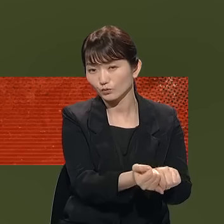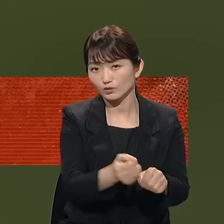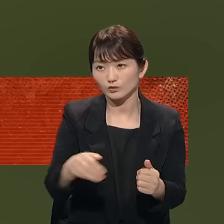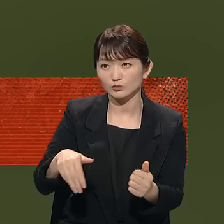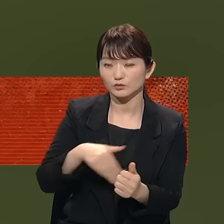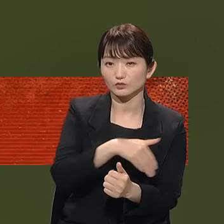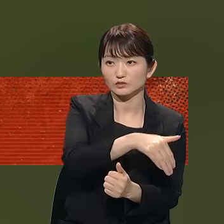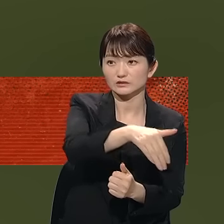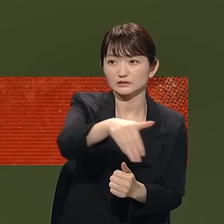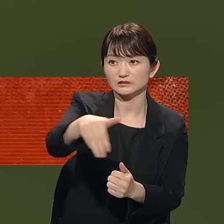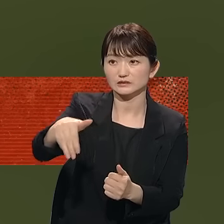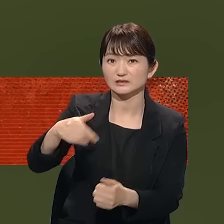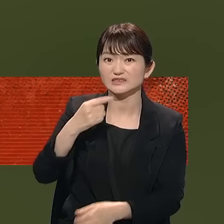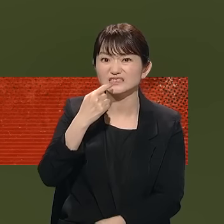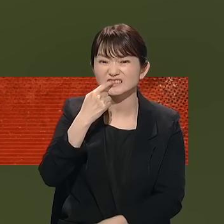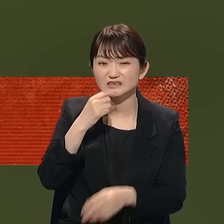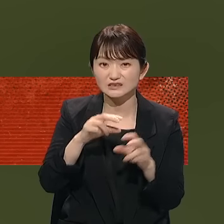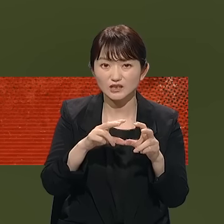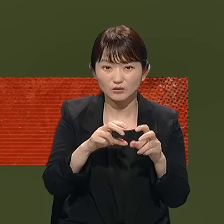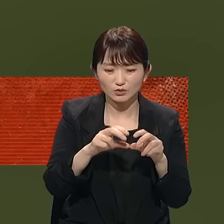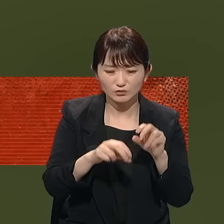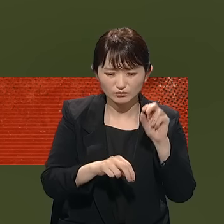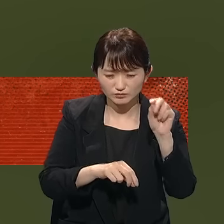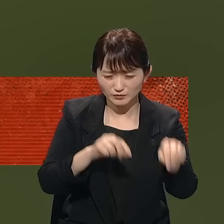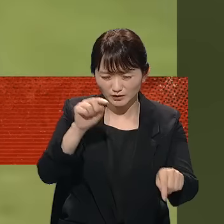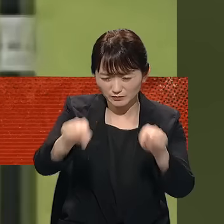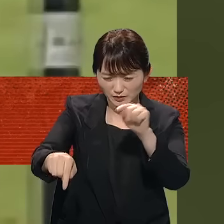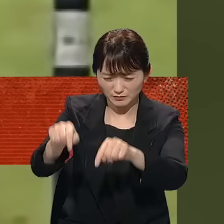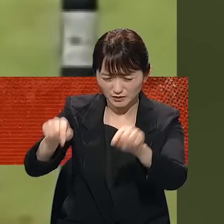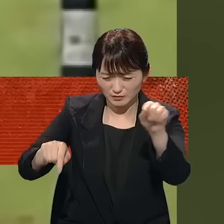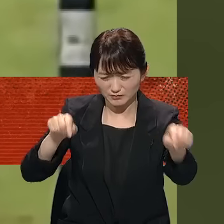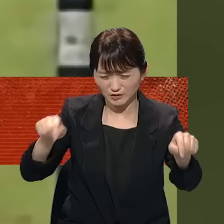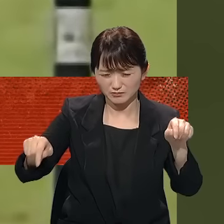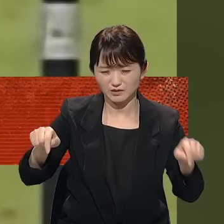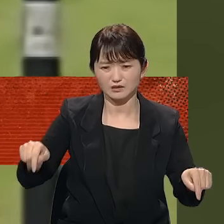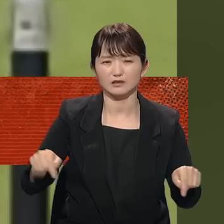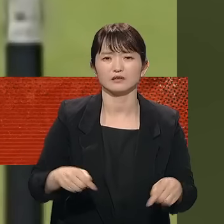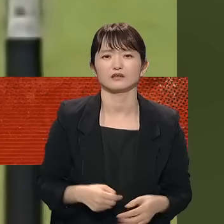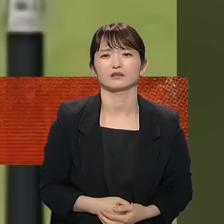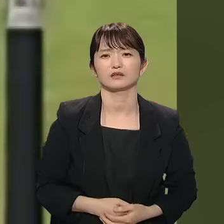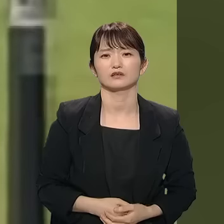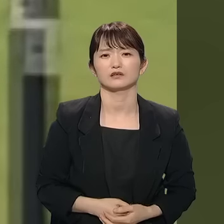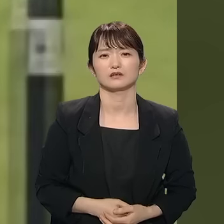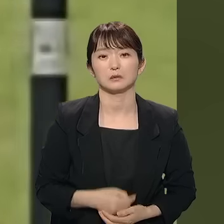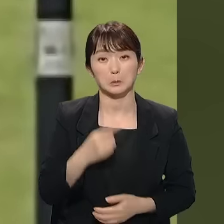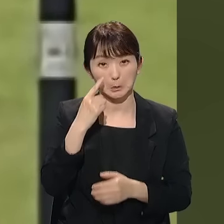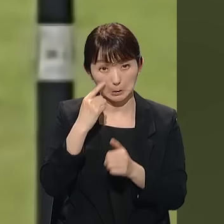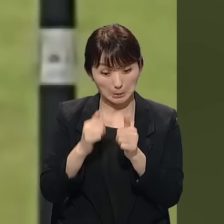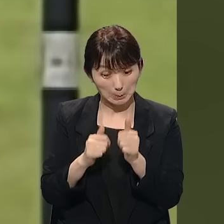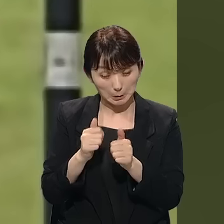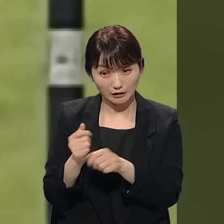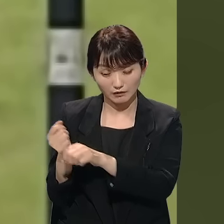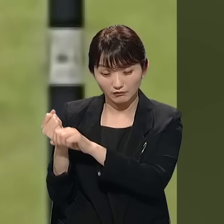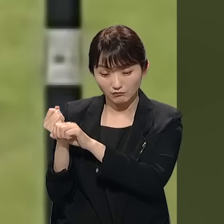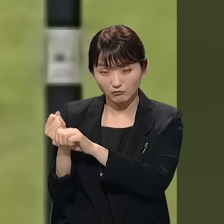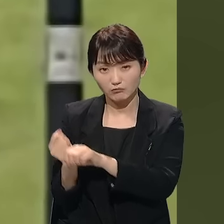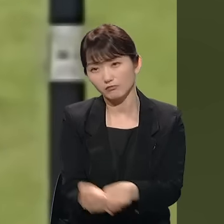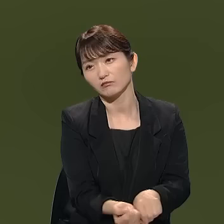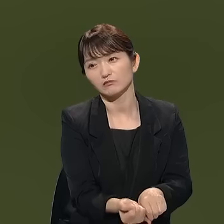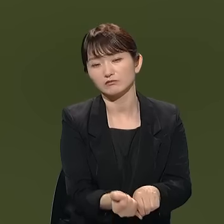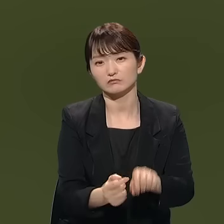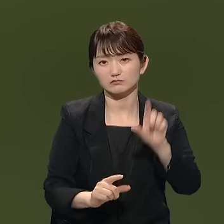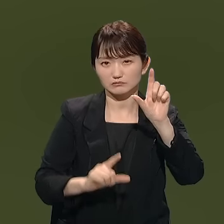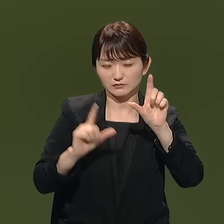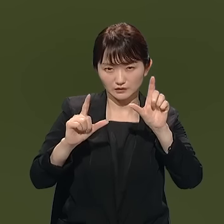주변에 보세요. 하얀 공들이 막 여기저기 탁 저 언덕 위에까지 놓여 있는데요. 자, 시험 삼아 한번 쓱 휘둘러보더니 다시 자세